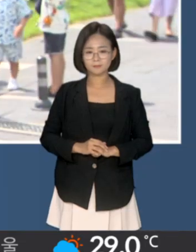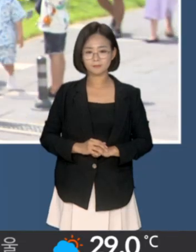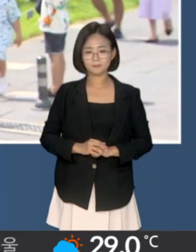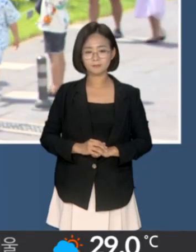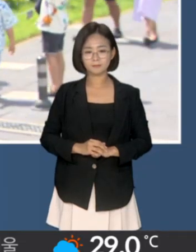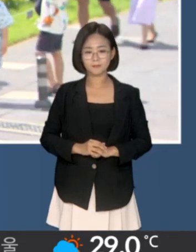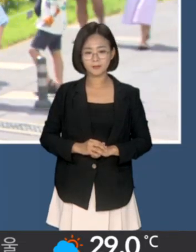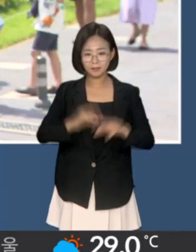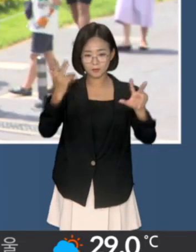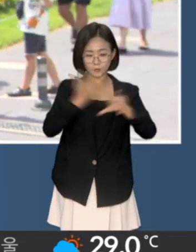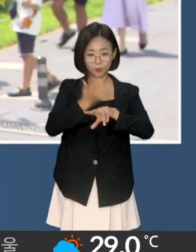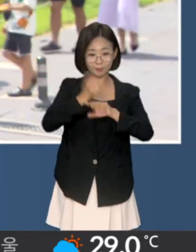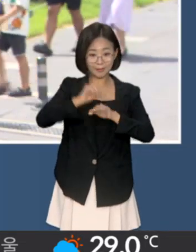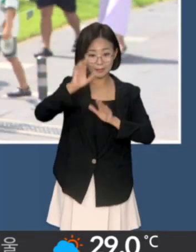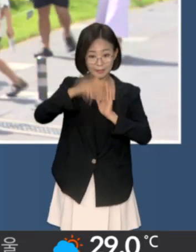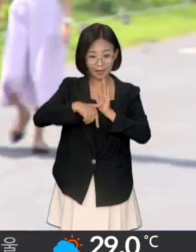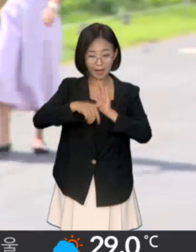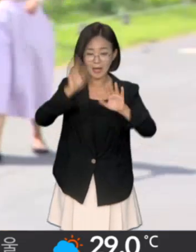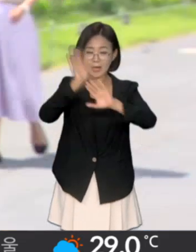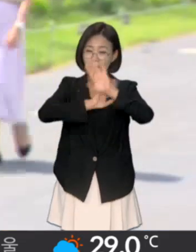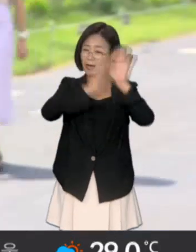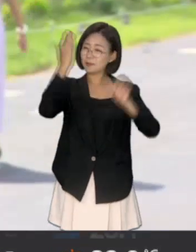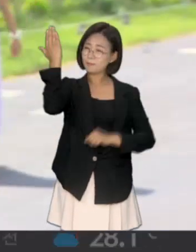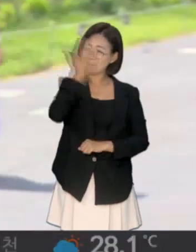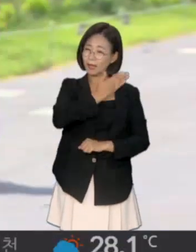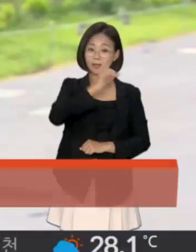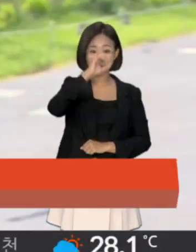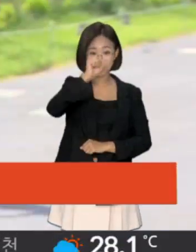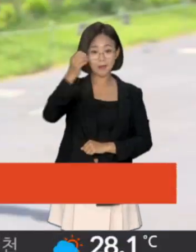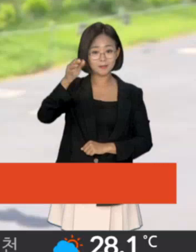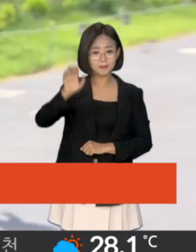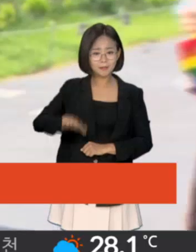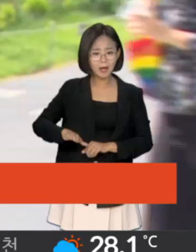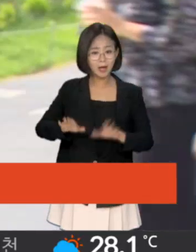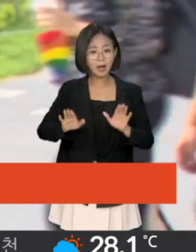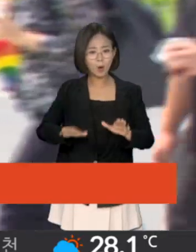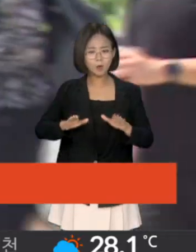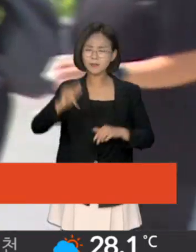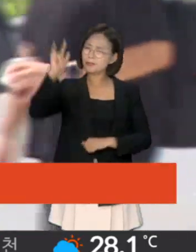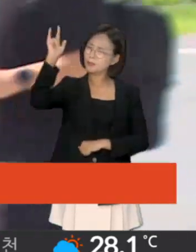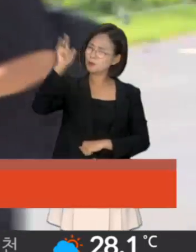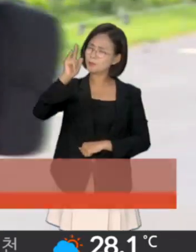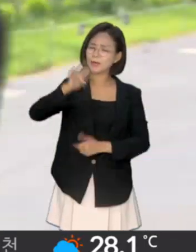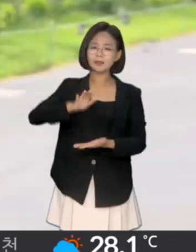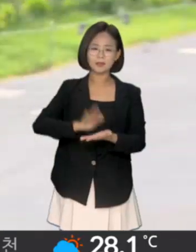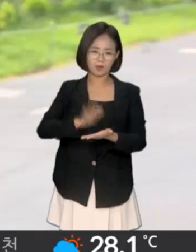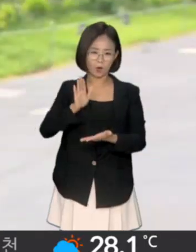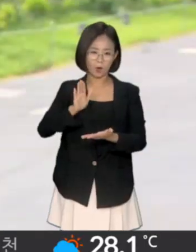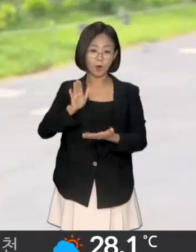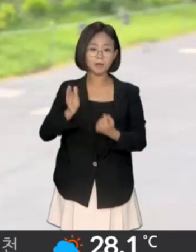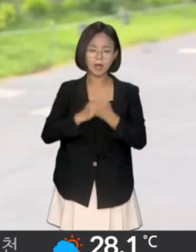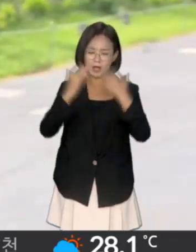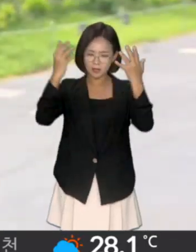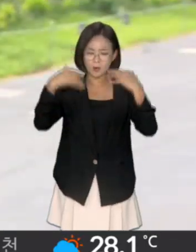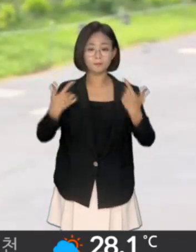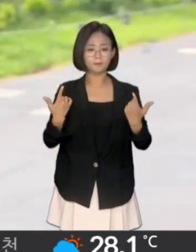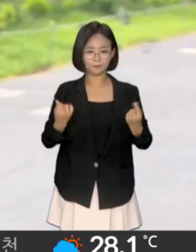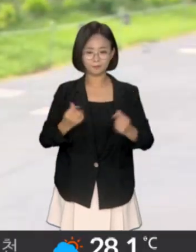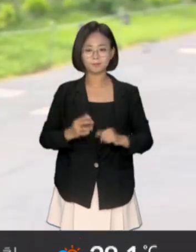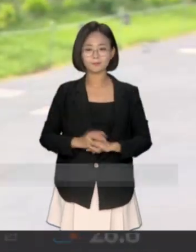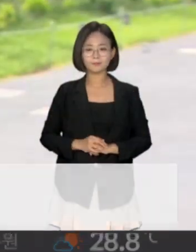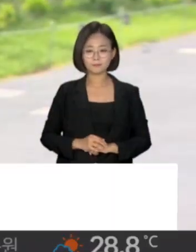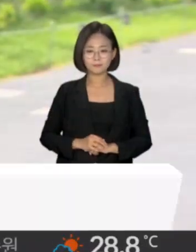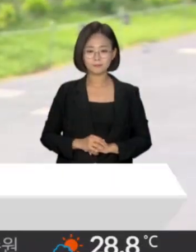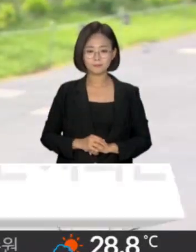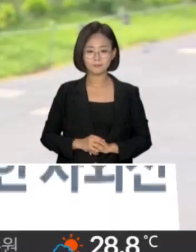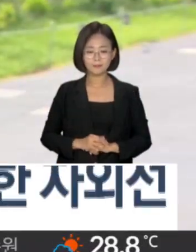네, 주말인 오늘 파랗게 드러난 하늘은 참 반가운데요. 오늘 햇볕이 무척 강해서요. 다시 한여름 더위가 나타나고